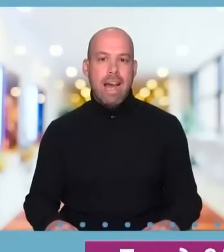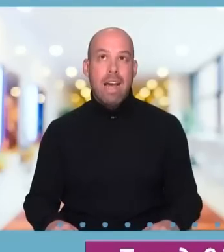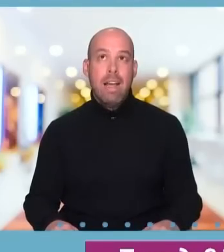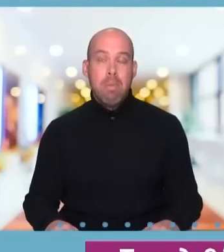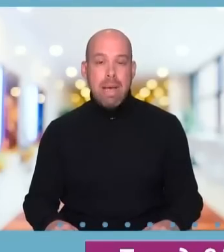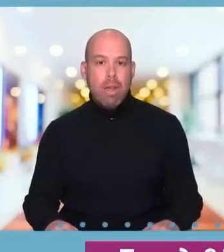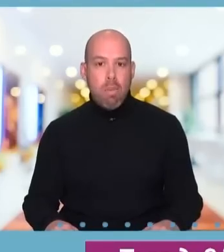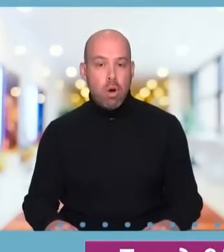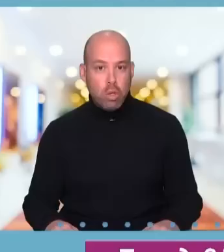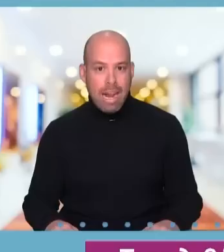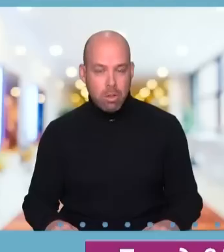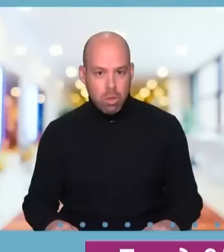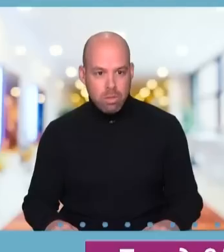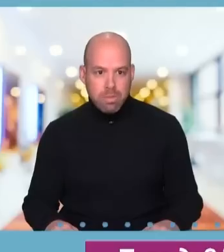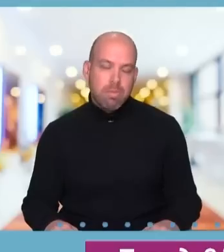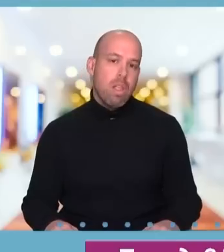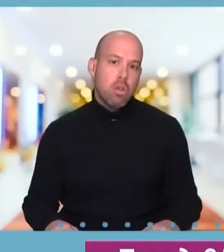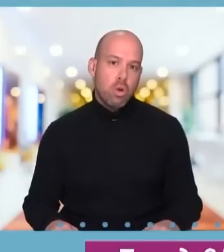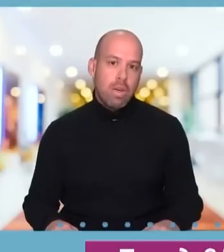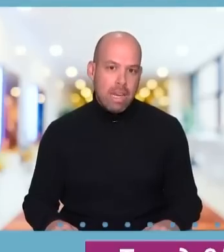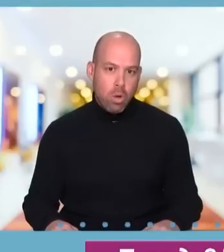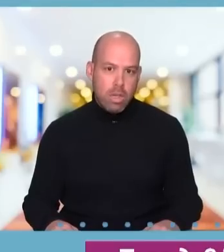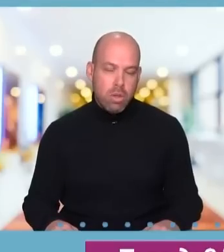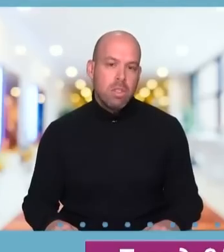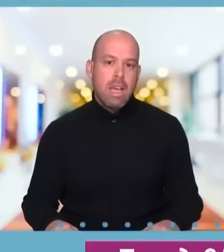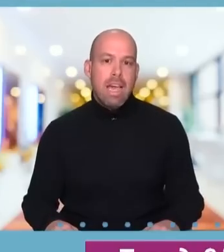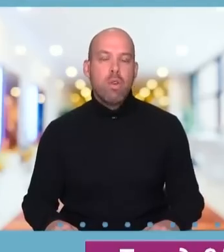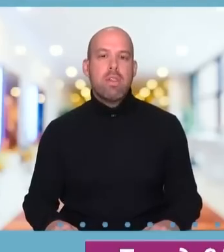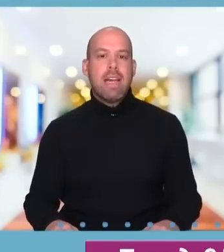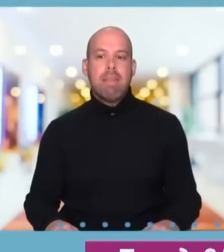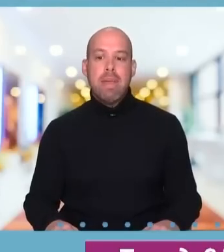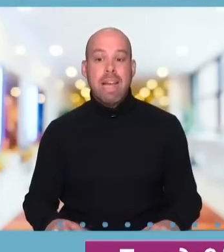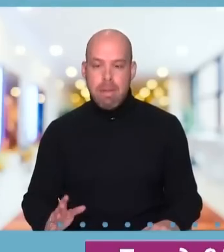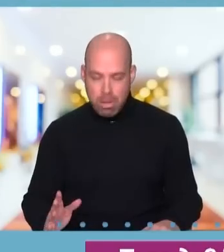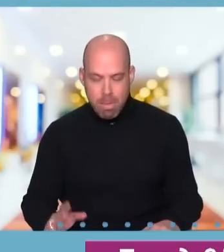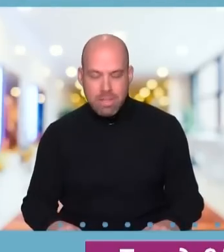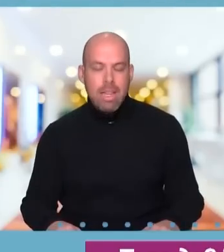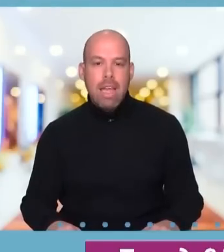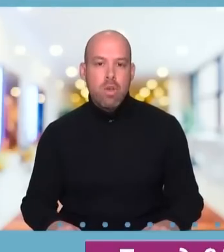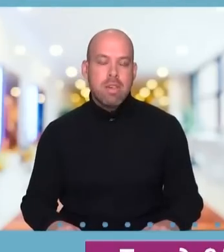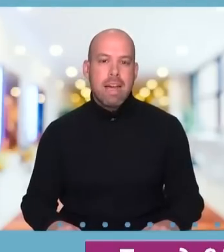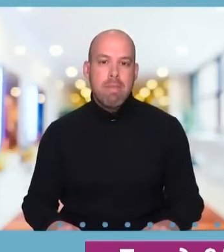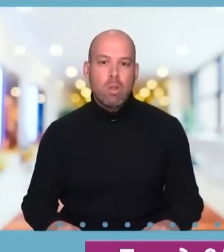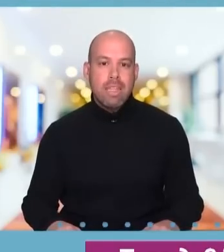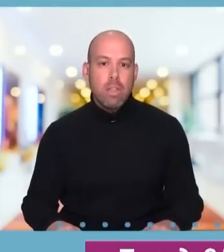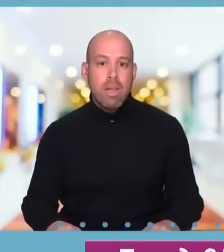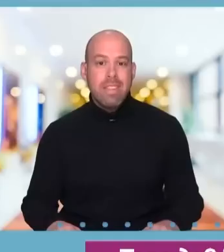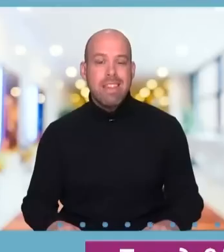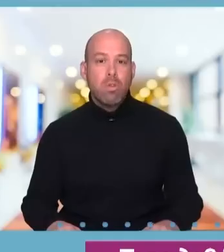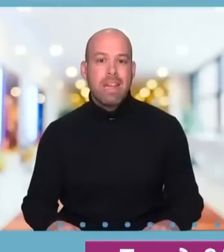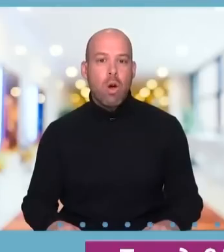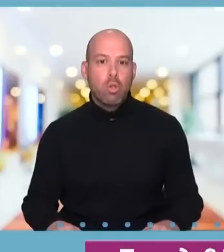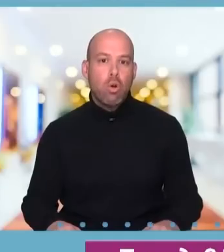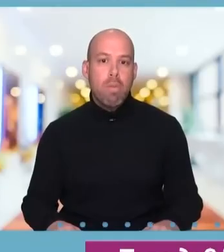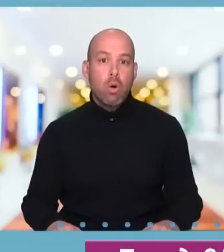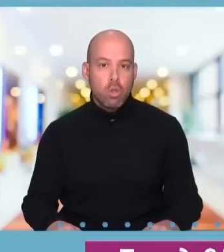το 15,8% στο νεανικό κοινό, ενώ σε συγκεκριμένο 15,7%, ενώ σε συγκεκριμένο τέταρτο έφτασε